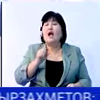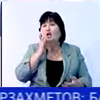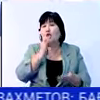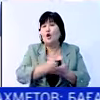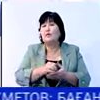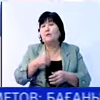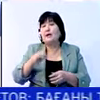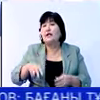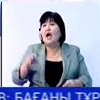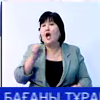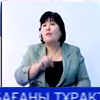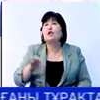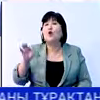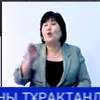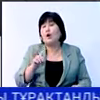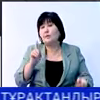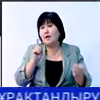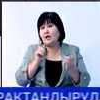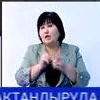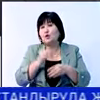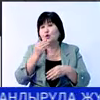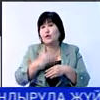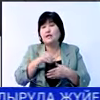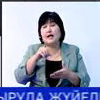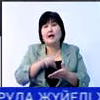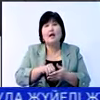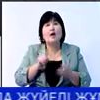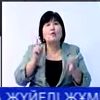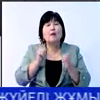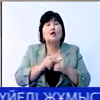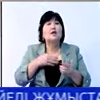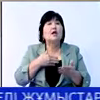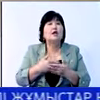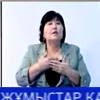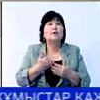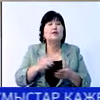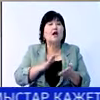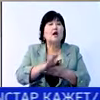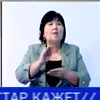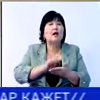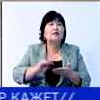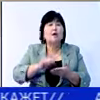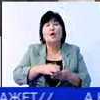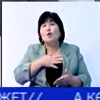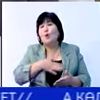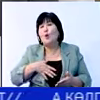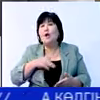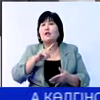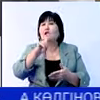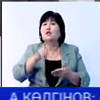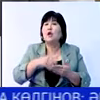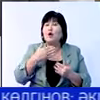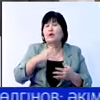бас директоры Аманжол Оңғарбаевпен кездесу кешіне қатысты. Басқосуда белсенді буын баспасөз майталманына толғандырған сауалдарын